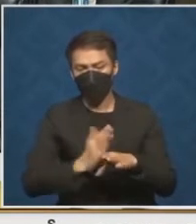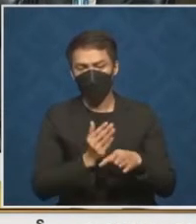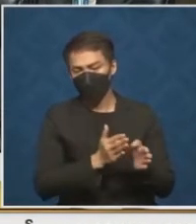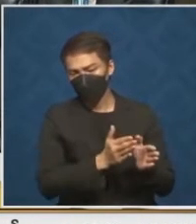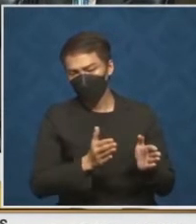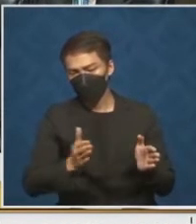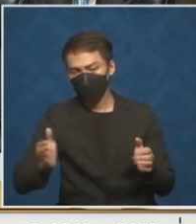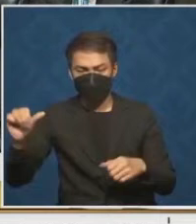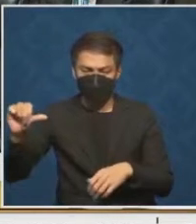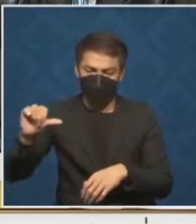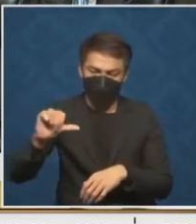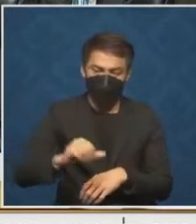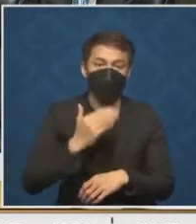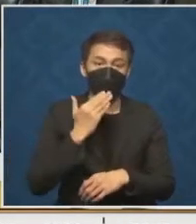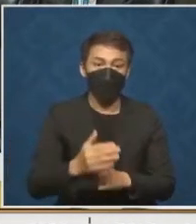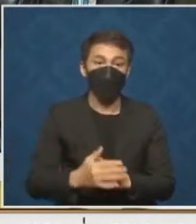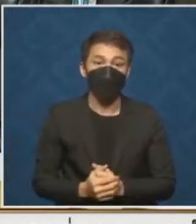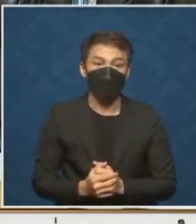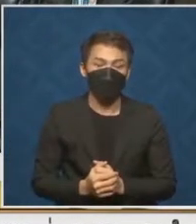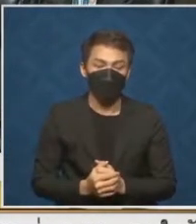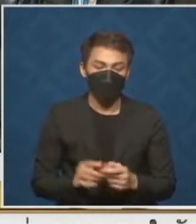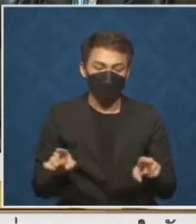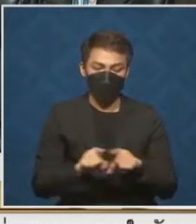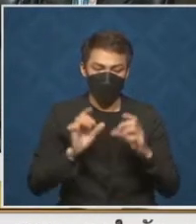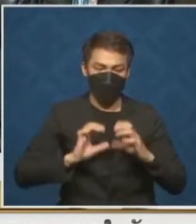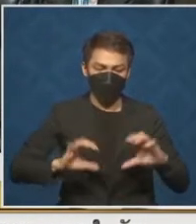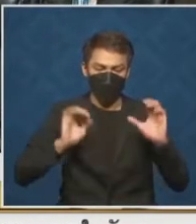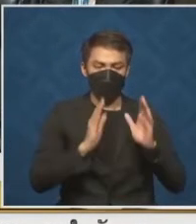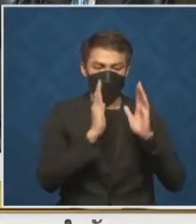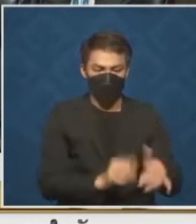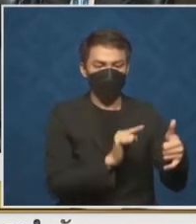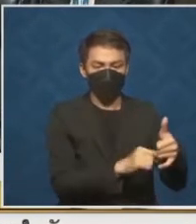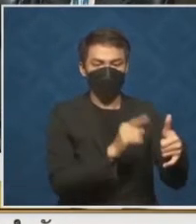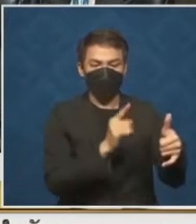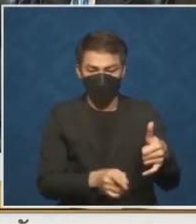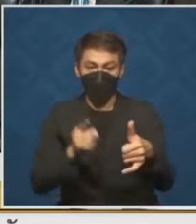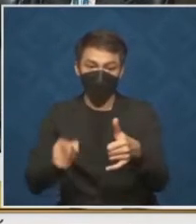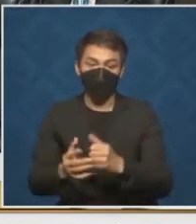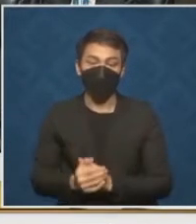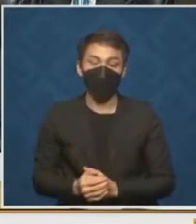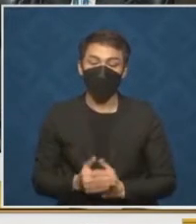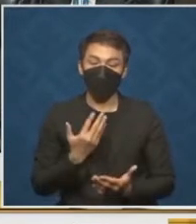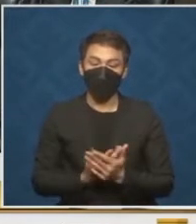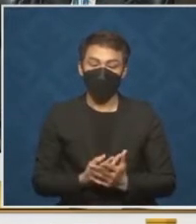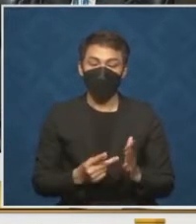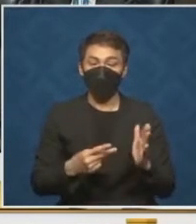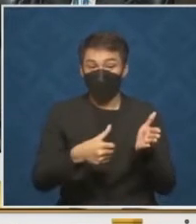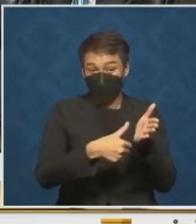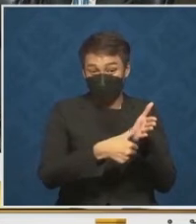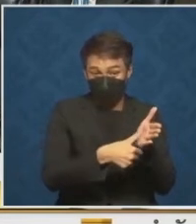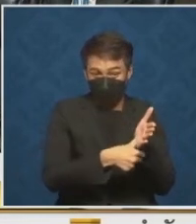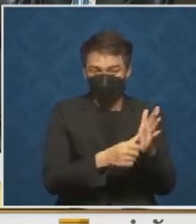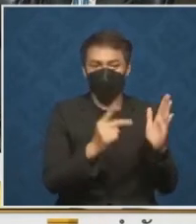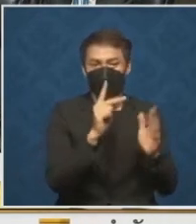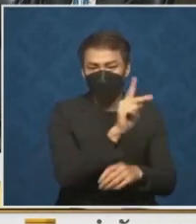เดียวกันมีการก่อหนี้สาธารณะสูงสุดเป็นประวัติติกานต์อ่าจนต้องขยาย